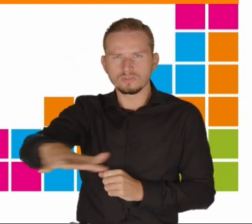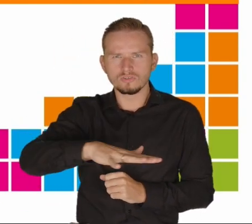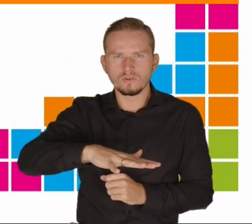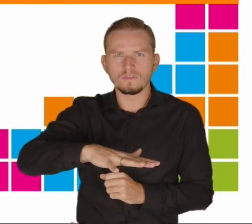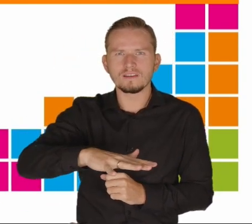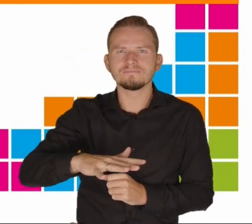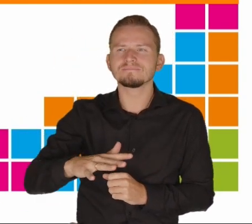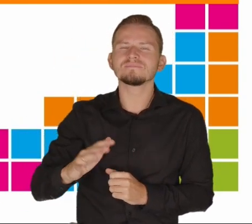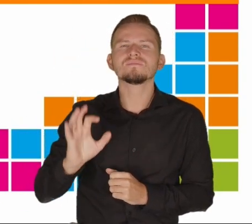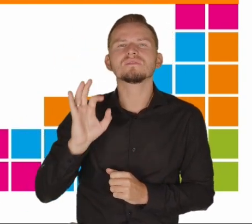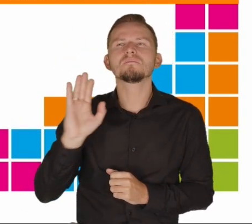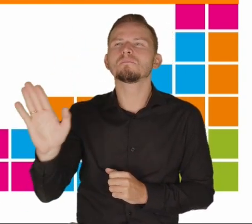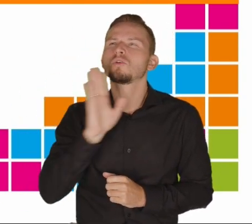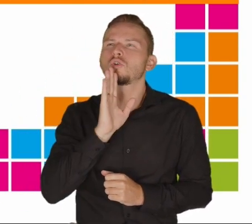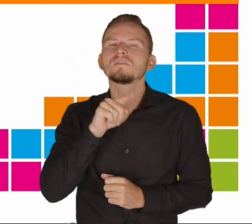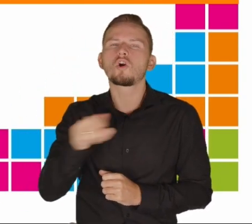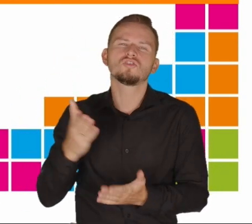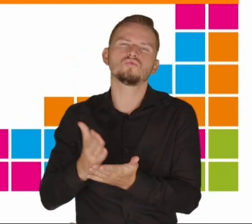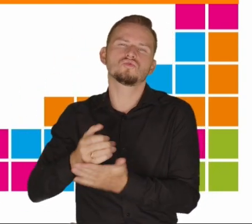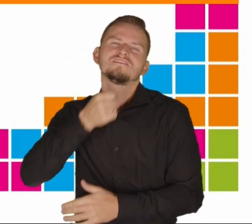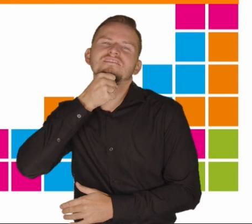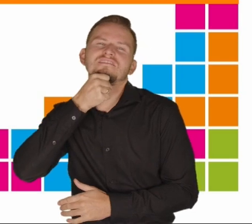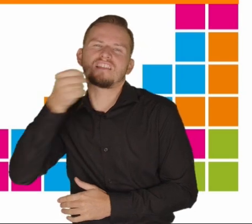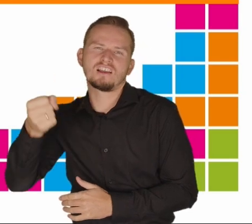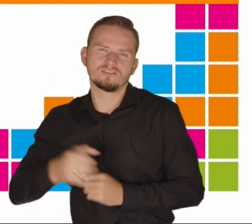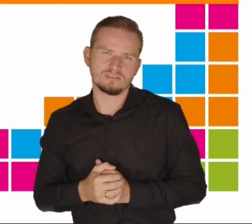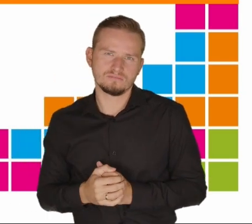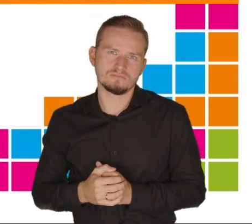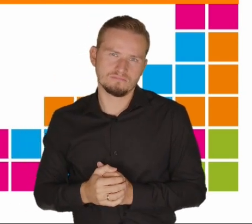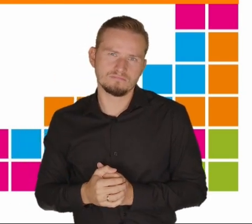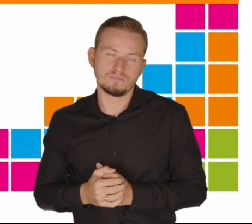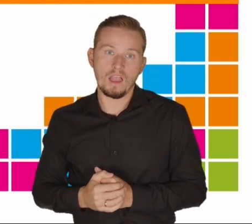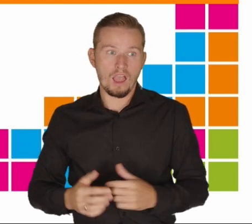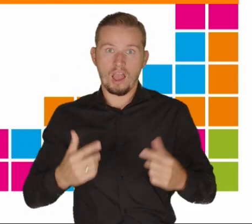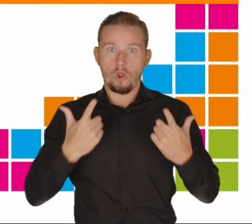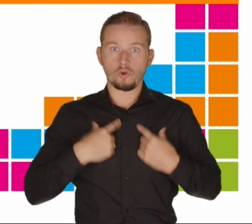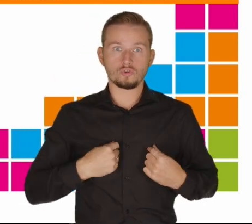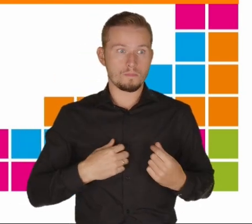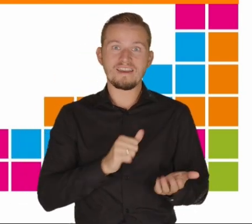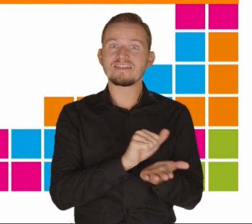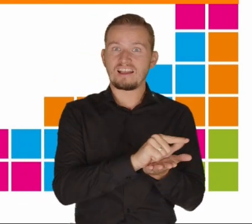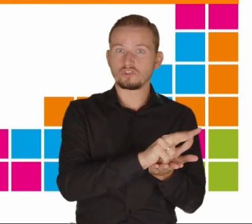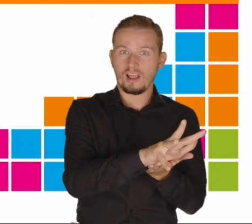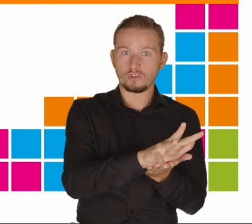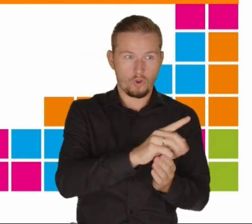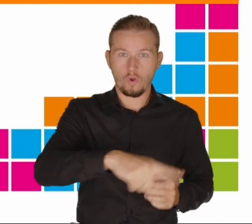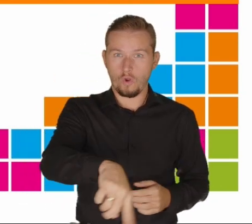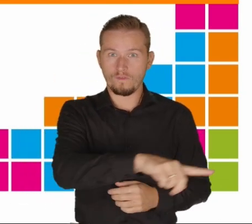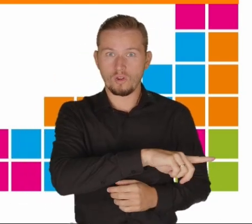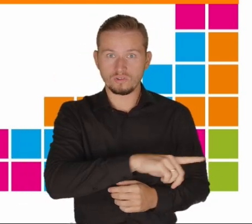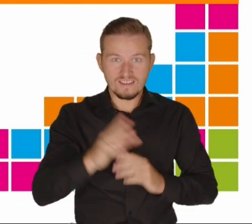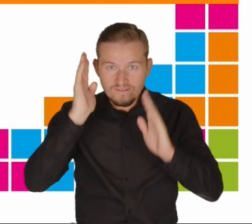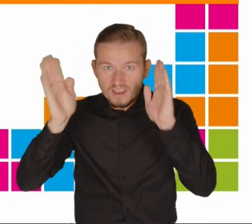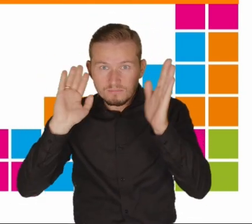nie powiem starszych, trochę starszych. Ale osoby nastoletnie nie używają już Facebooka. Te osoby, które teraz mają